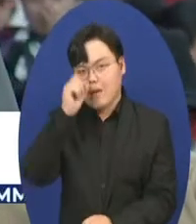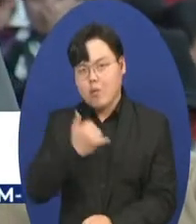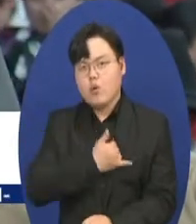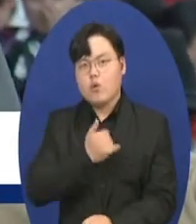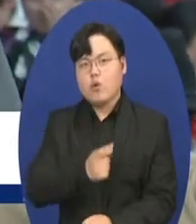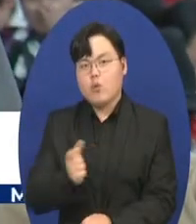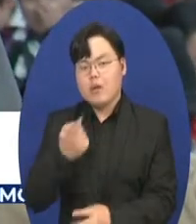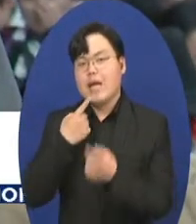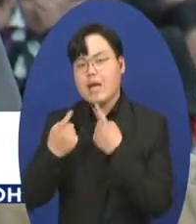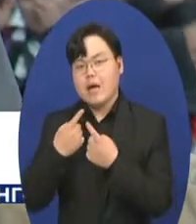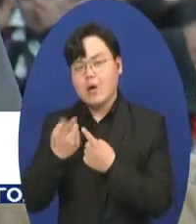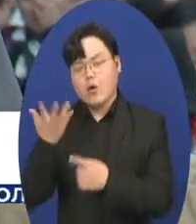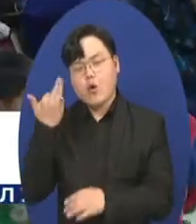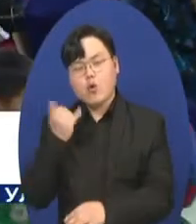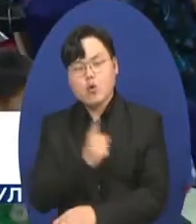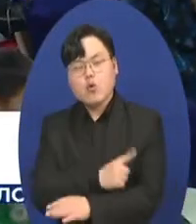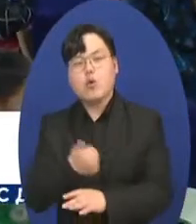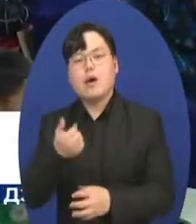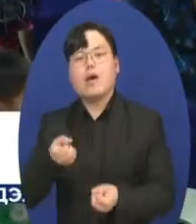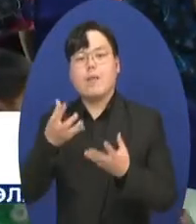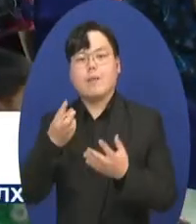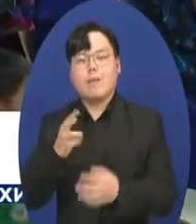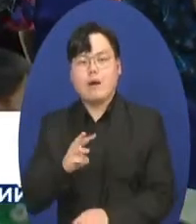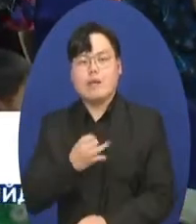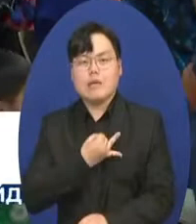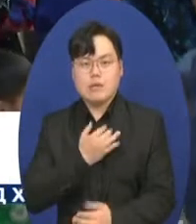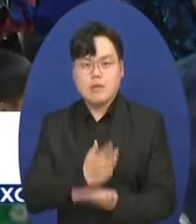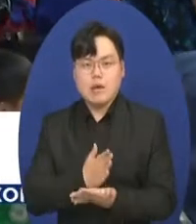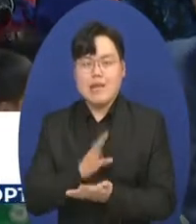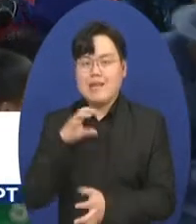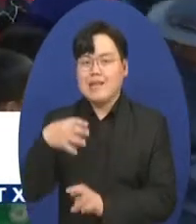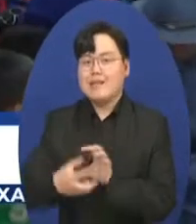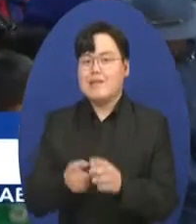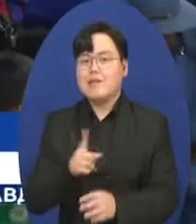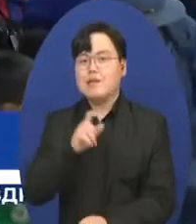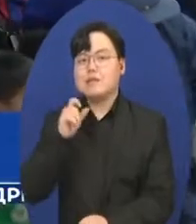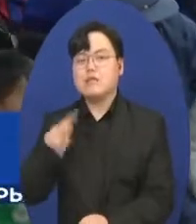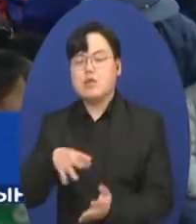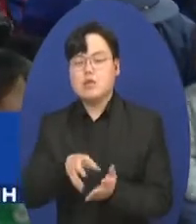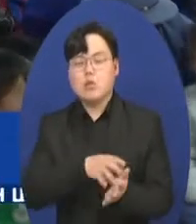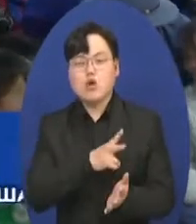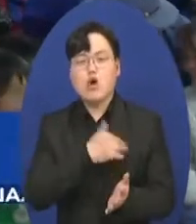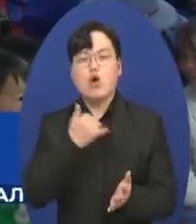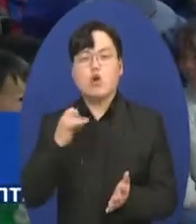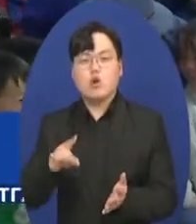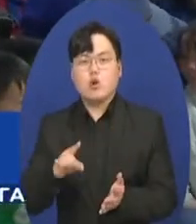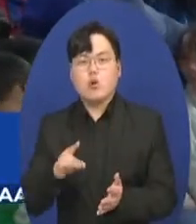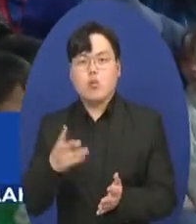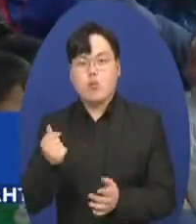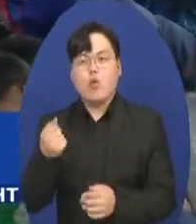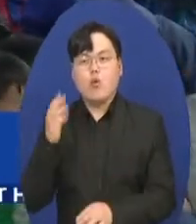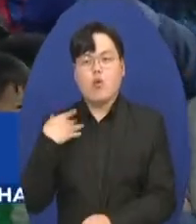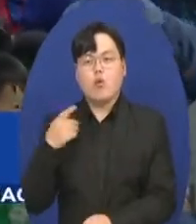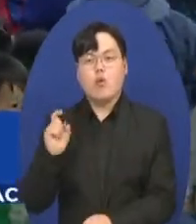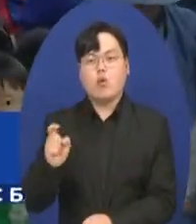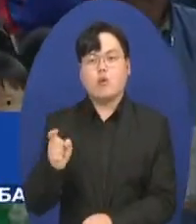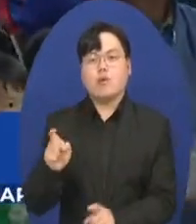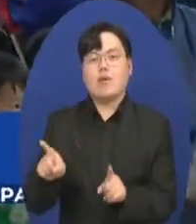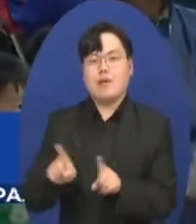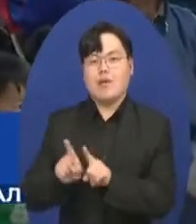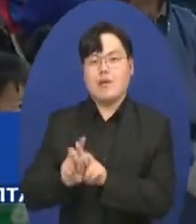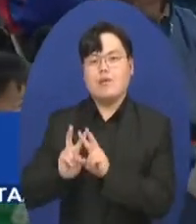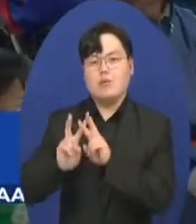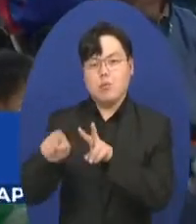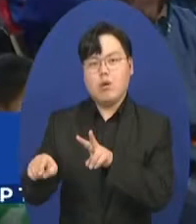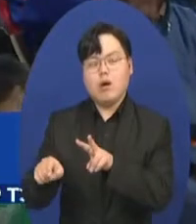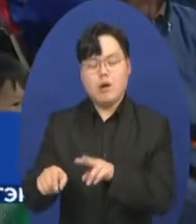үдэн бол гарах уу гэж бодож байна. Дэлхийн одоо зах зээл дээр бол ноолрын үн самс ноолрын үнүүд яг хэр байгаа. Тийм учраас бол иргэд бид нар